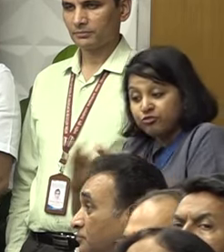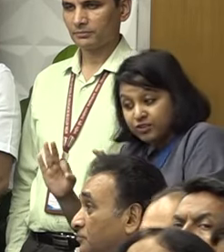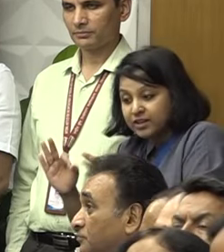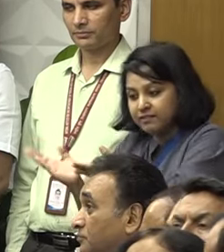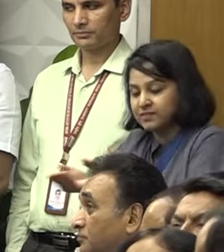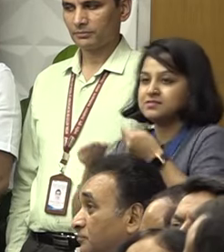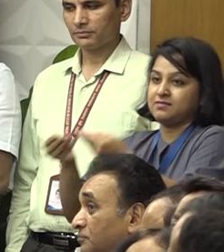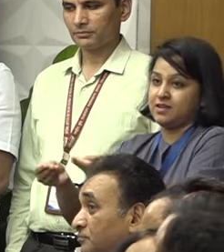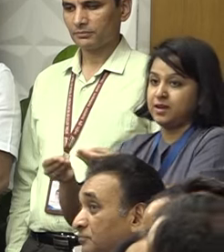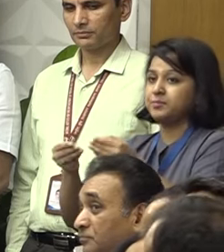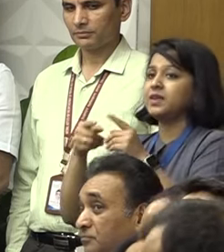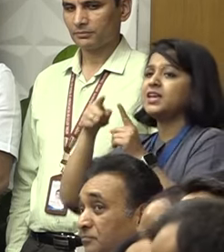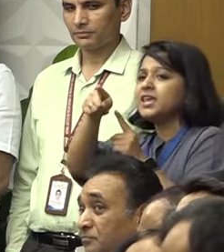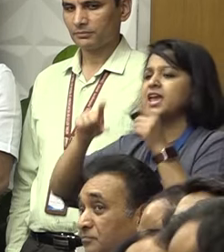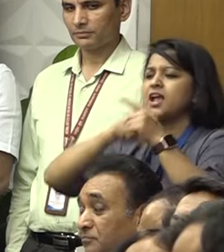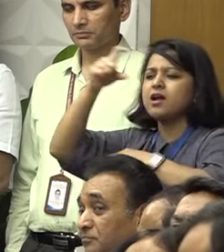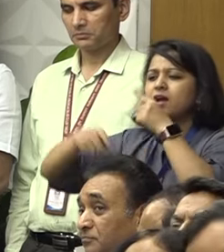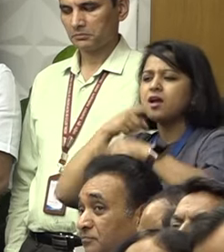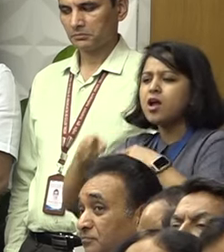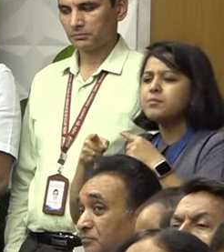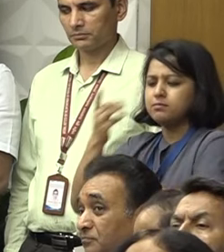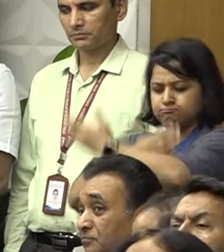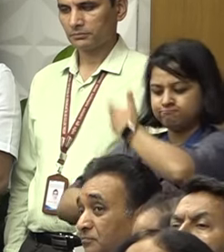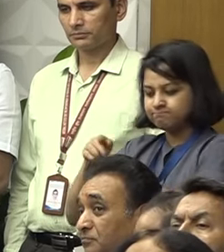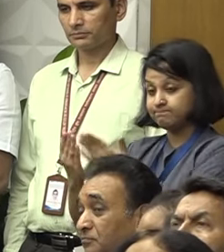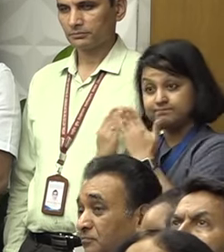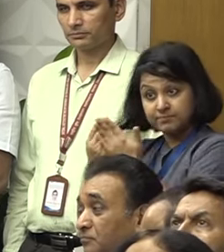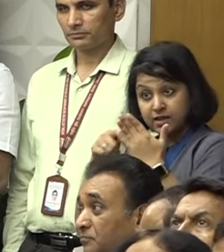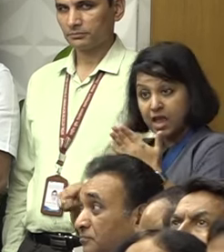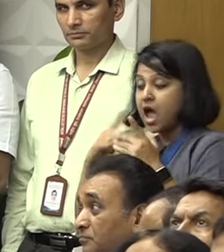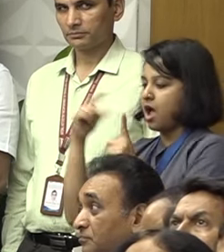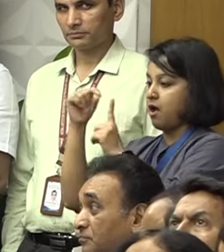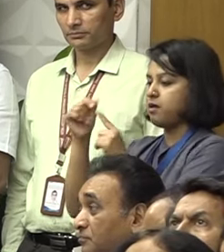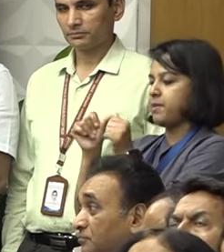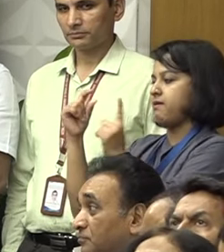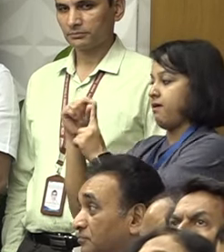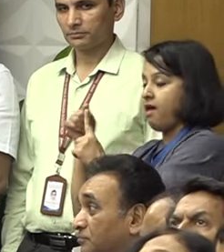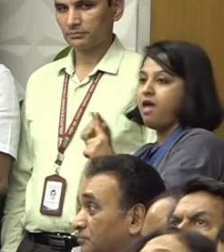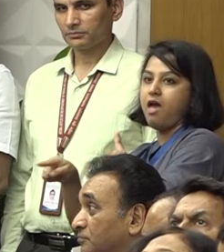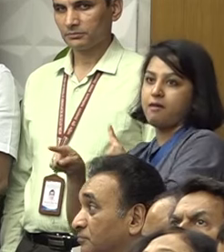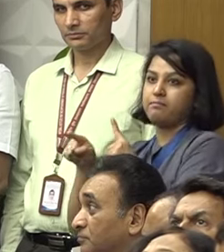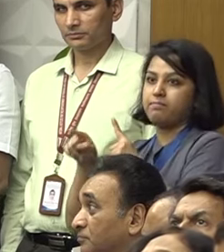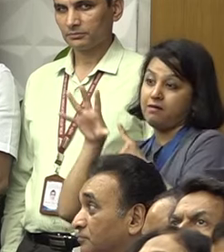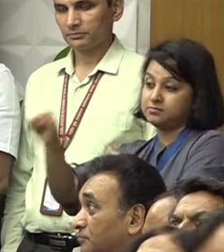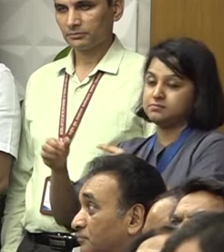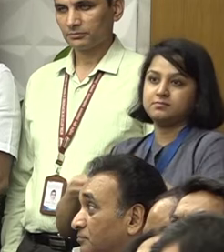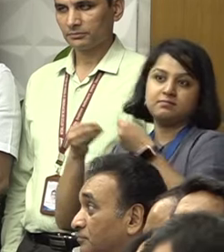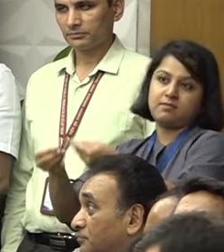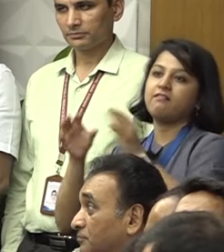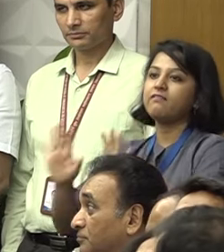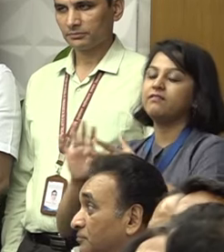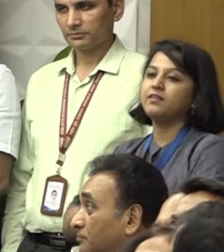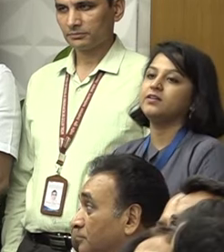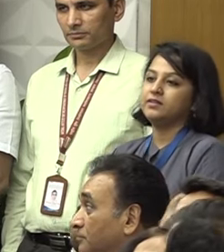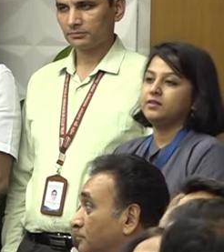जाएगी। डेमोस्थनीज टेक्नोलॉजीज दिव्यांग बच्चों की विशेष शिक्षा के लिए आईपी ऐप तक पहुँच प्रदान करने में सहायता देता है।